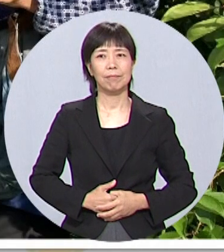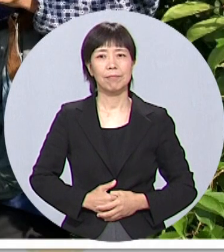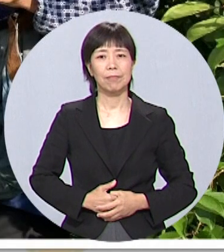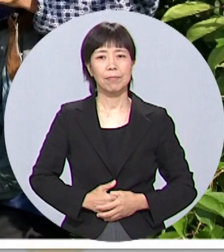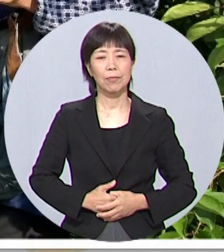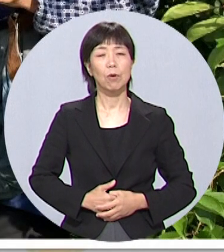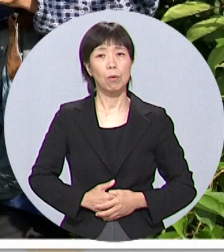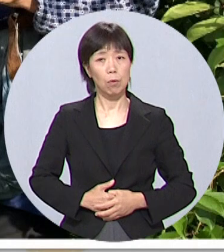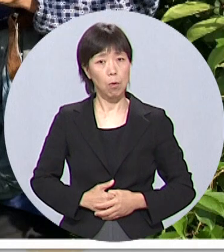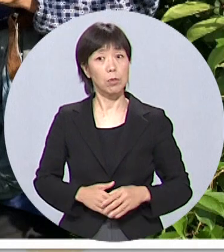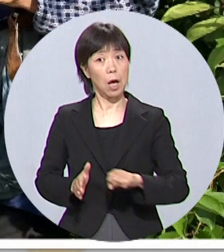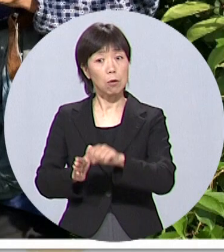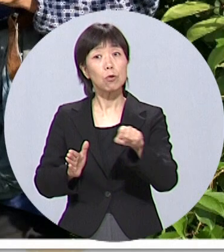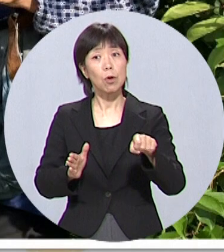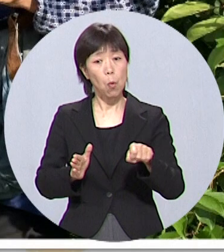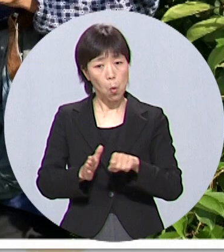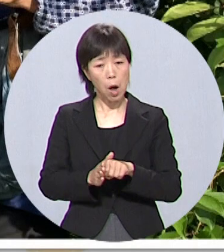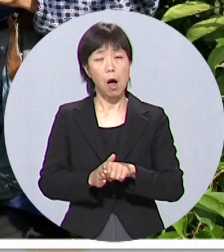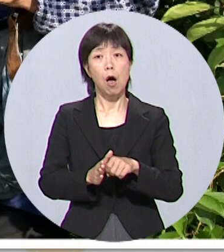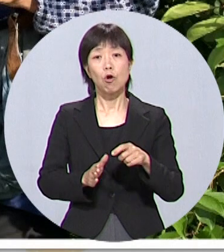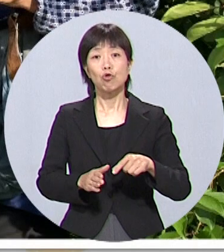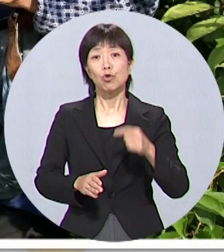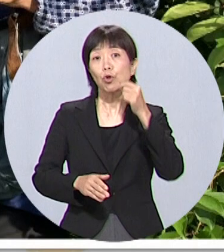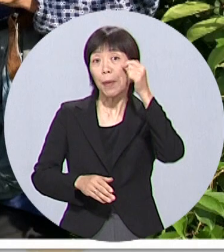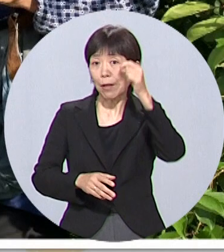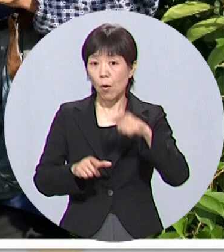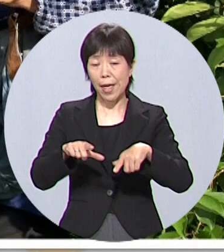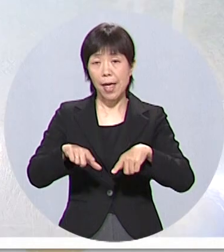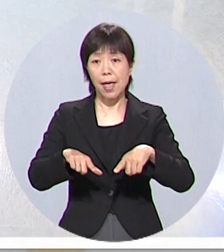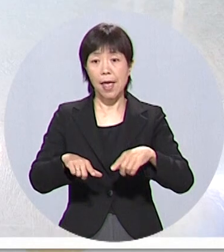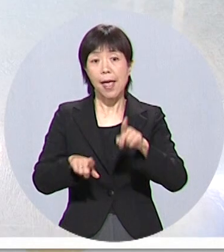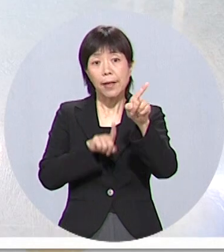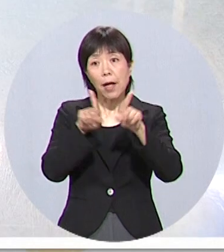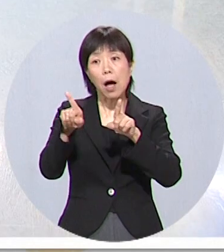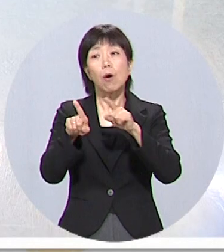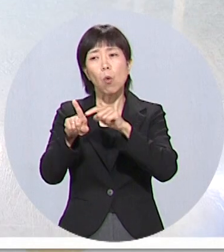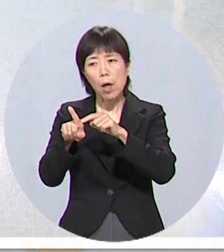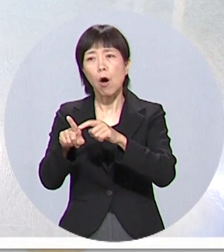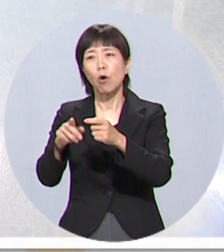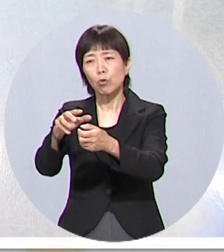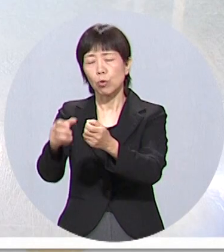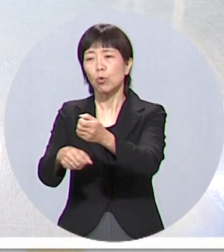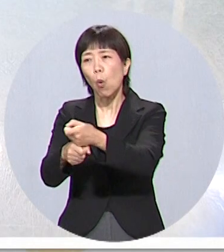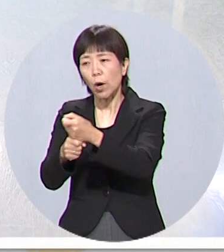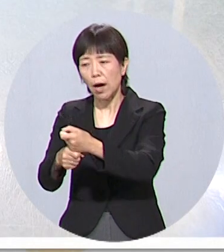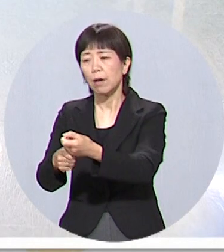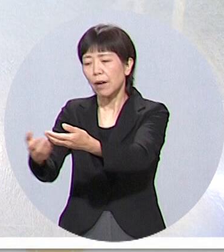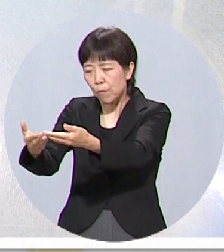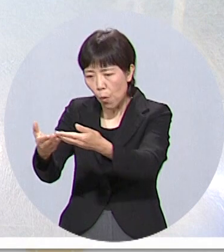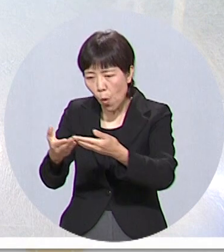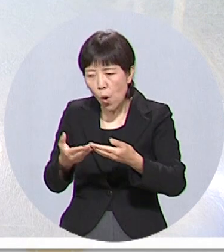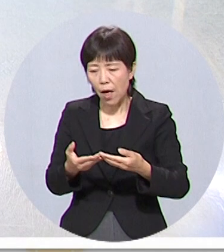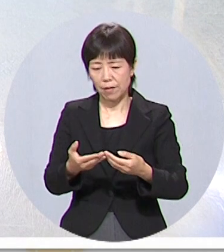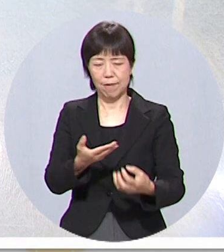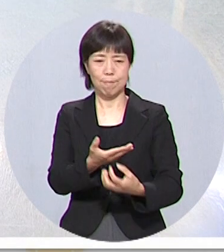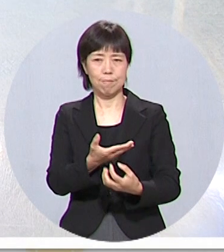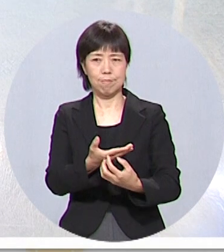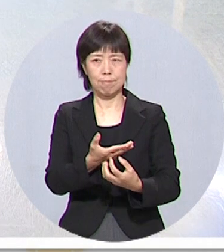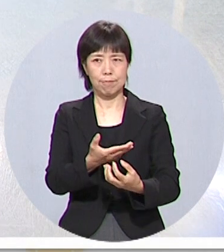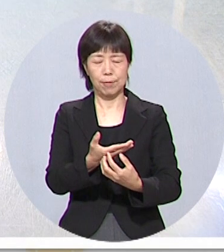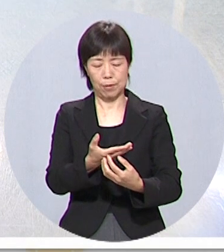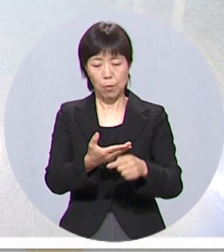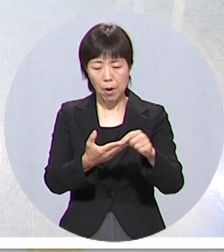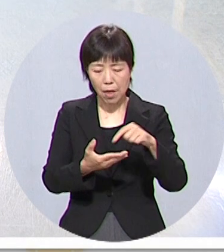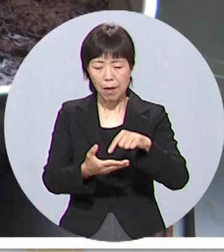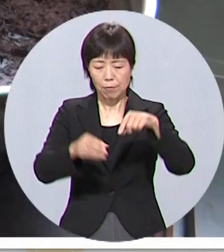千の会空では剪定などで出た梅の枝を農家から譲り受け、その枝を煮出して作った染液で染め物をし